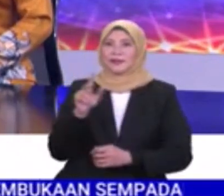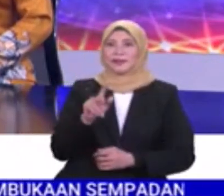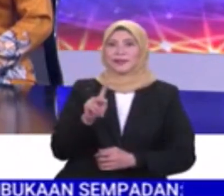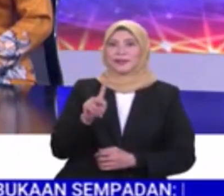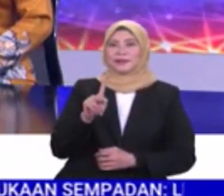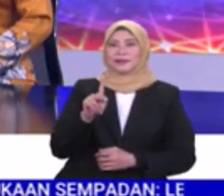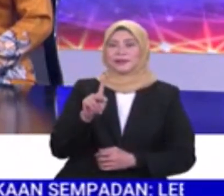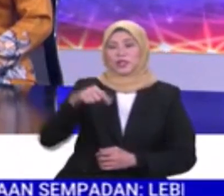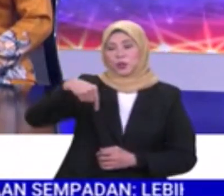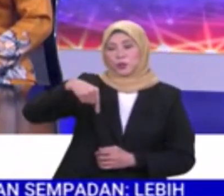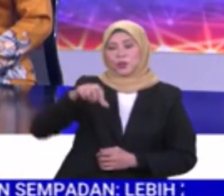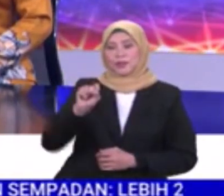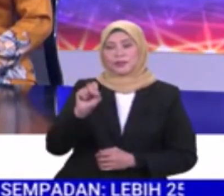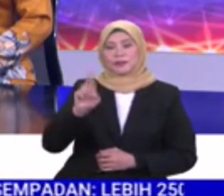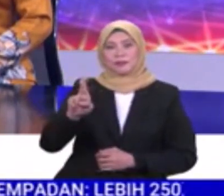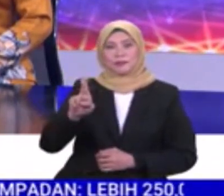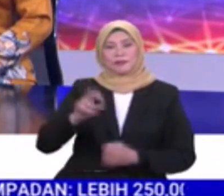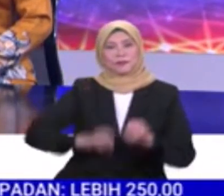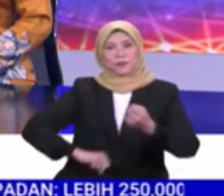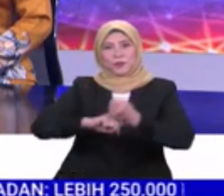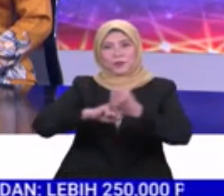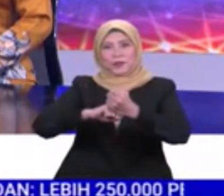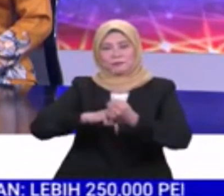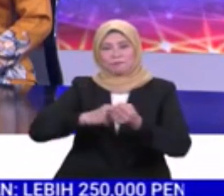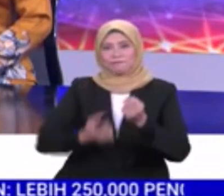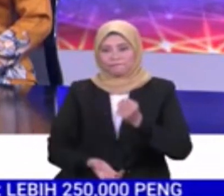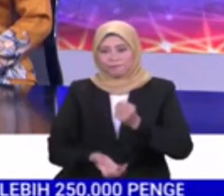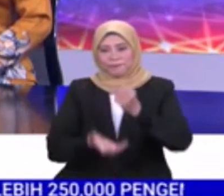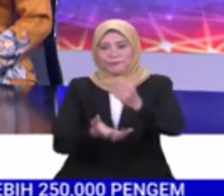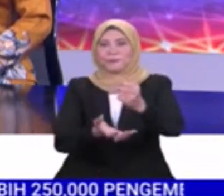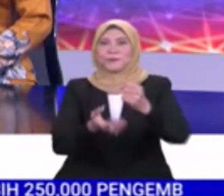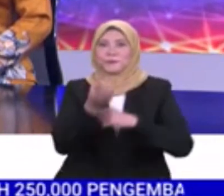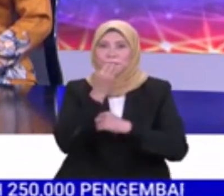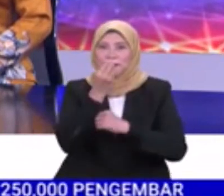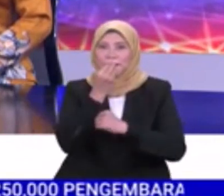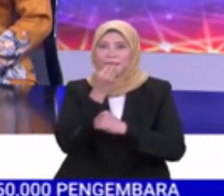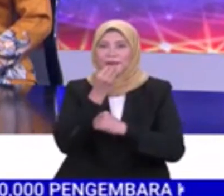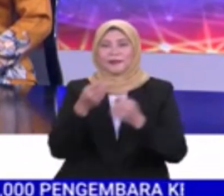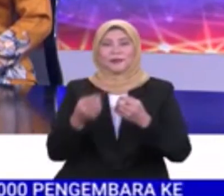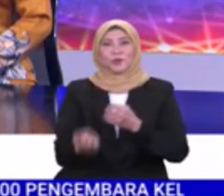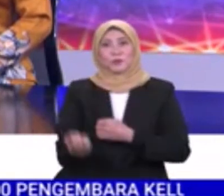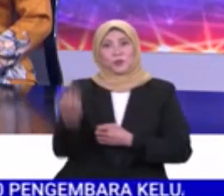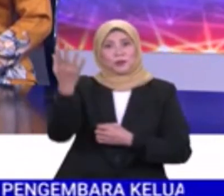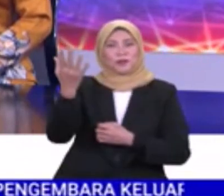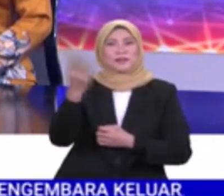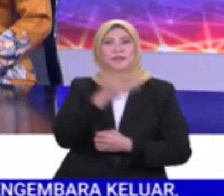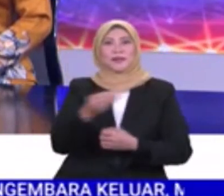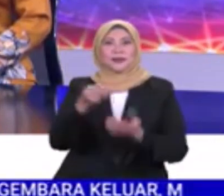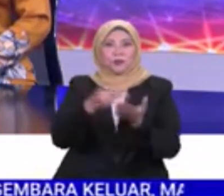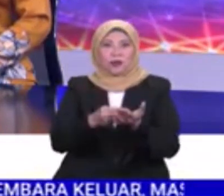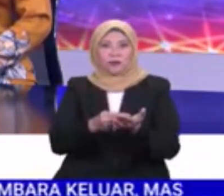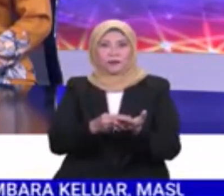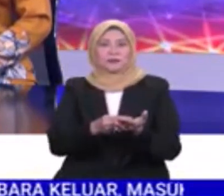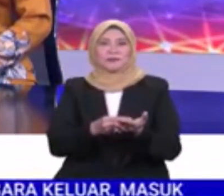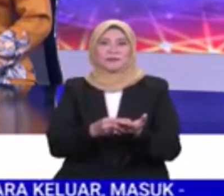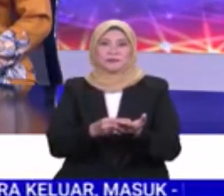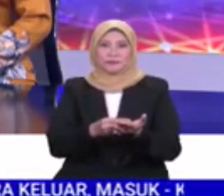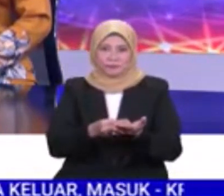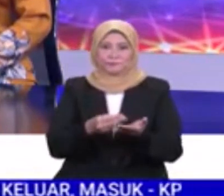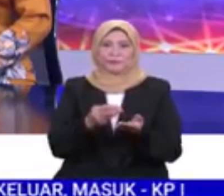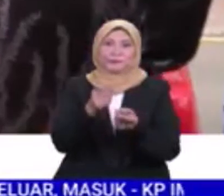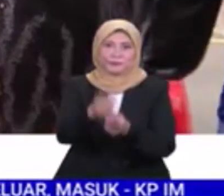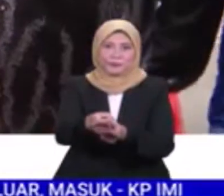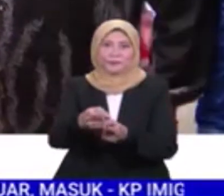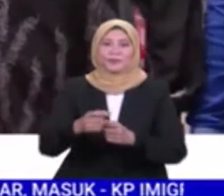QSR Brands menyalurkan sumbangan berupa bakul makanan, pek makanan berbuka puasa serta wang sagu hati. Menurut